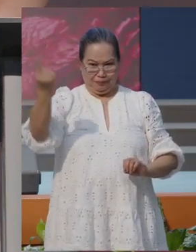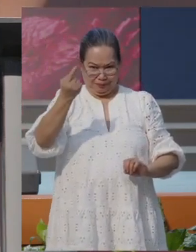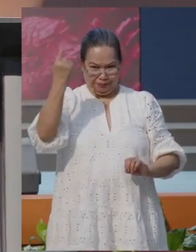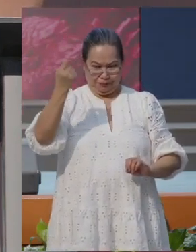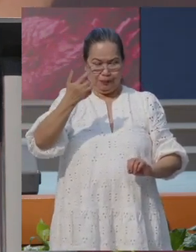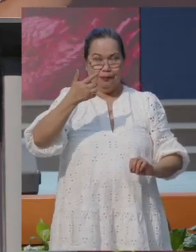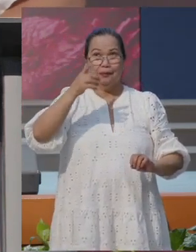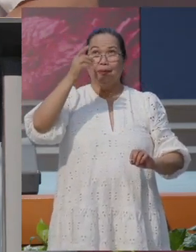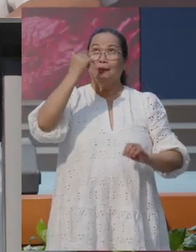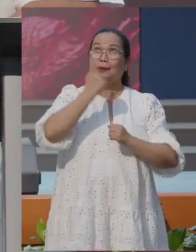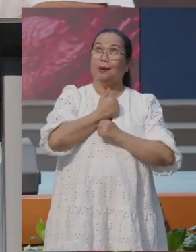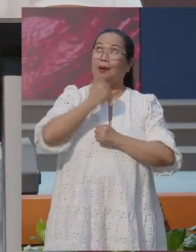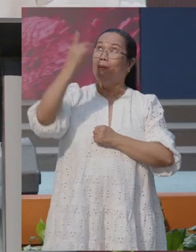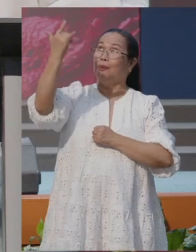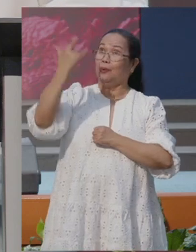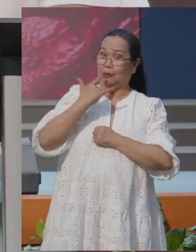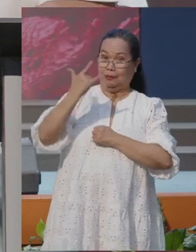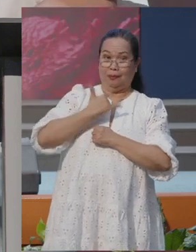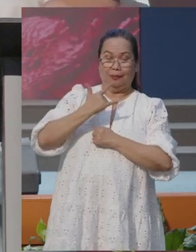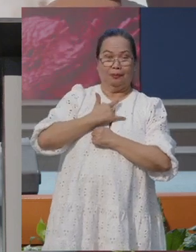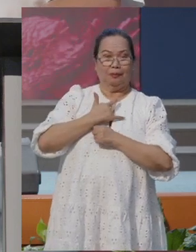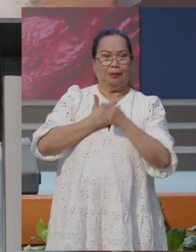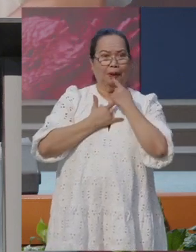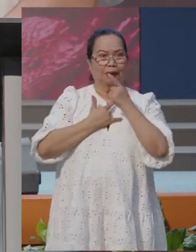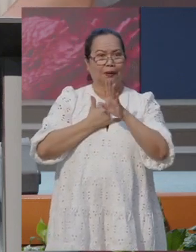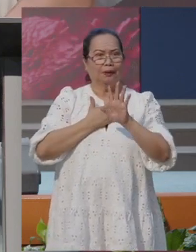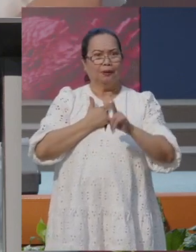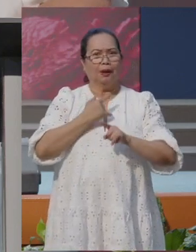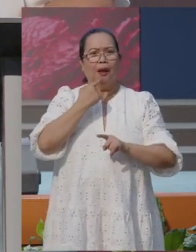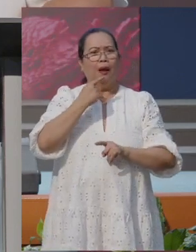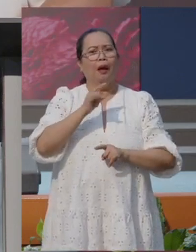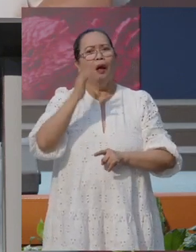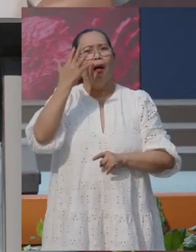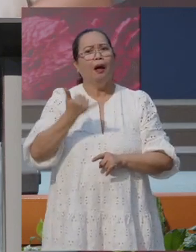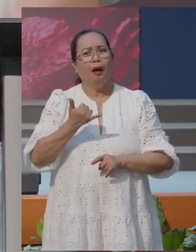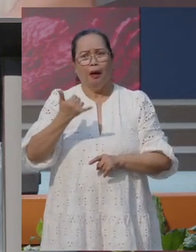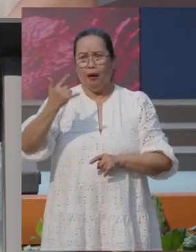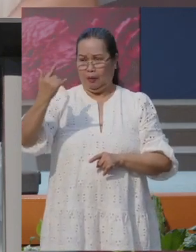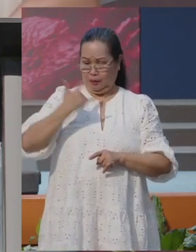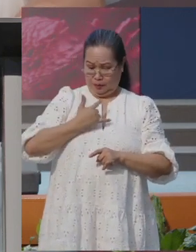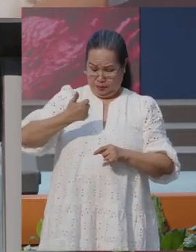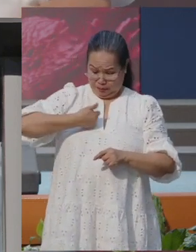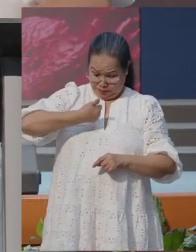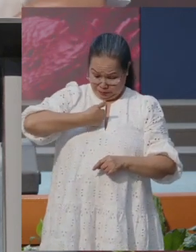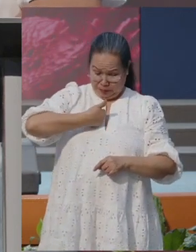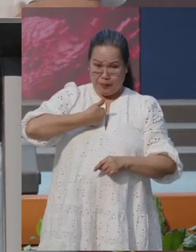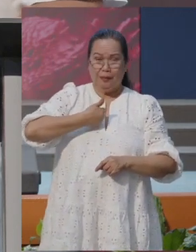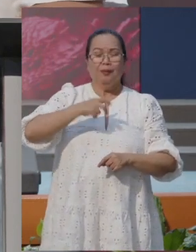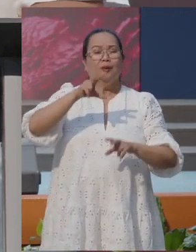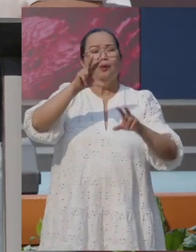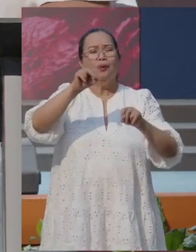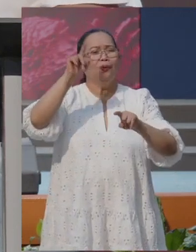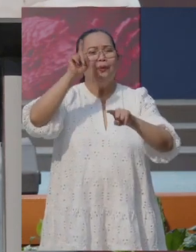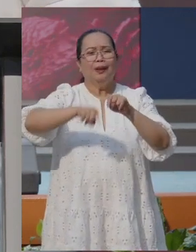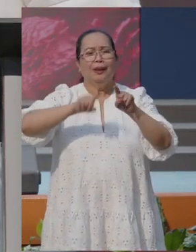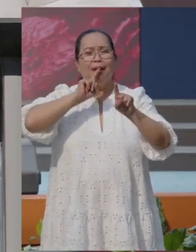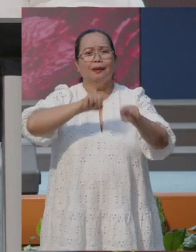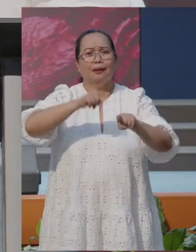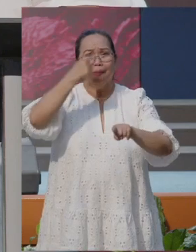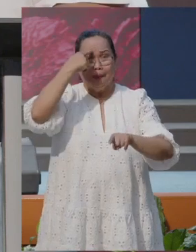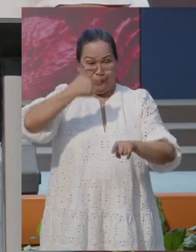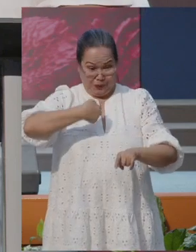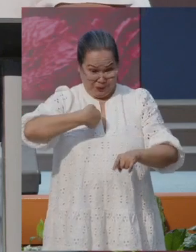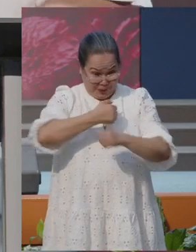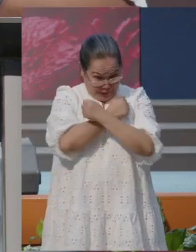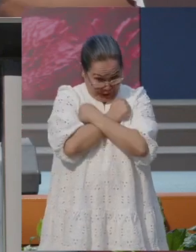yourself. Wala po siyang sinabing ganun. Bakit kaya? Kasi hindi na natin kailangan utusan para mahalin ang